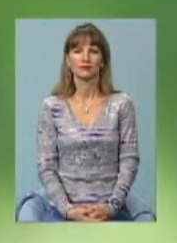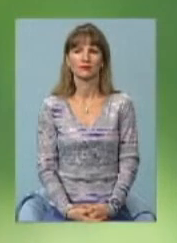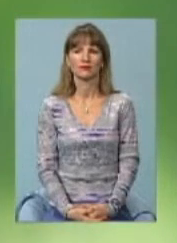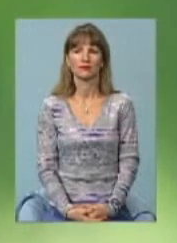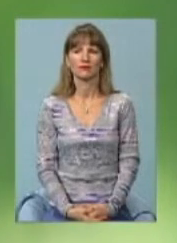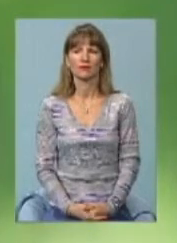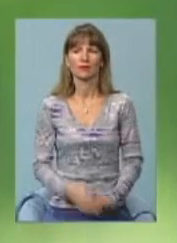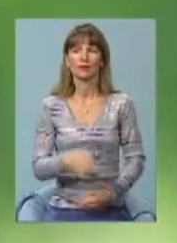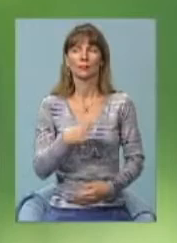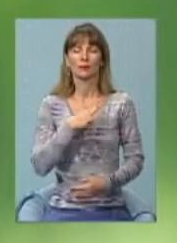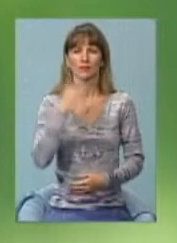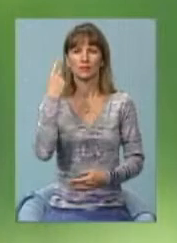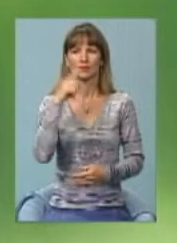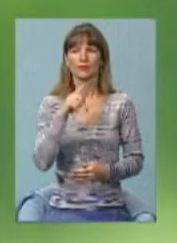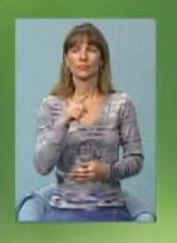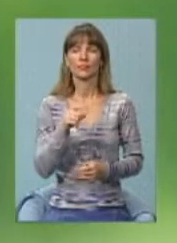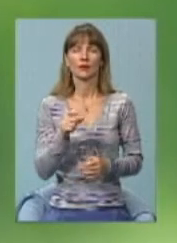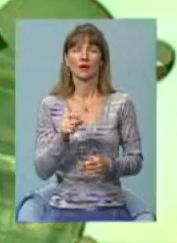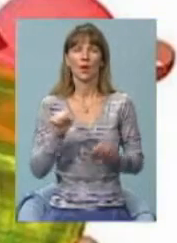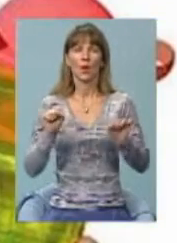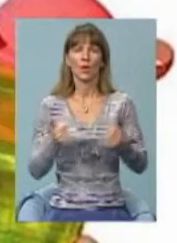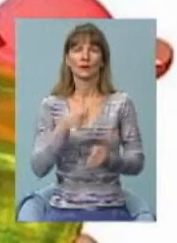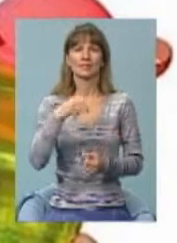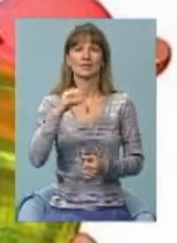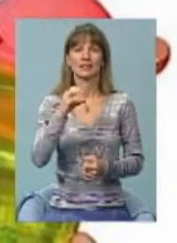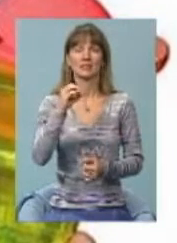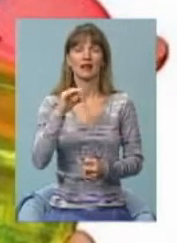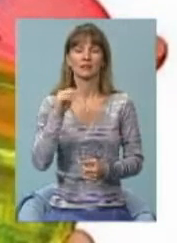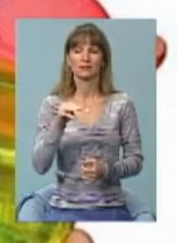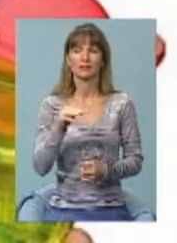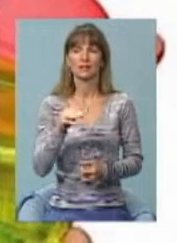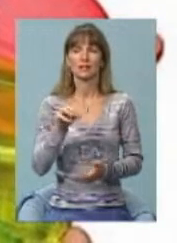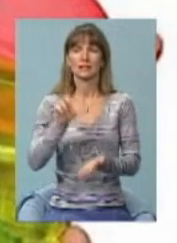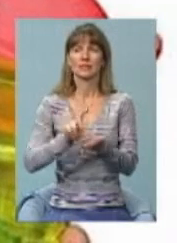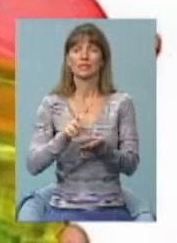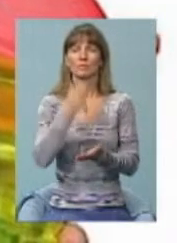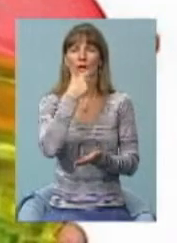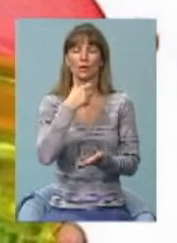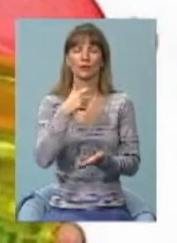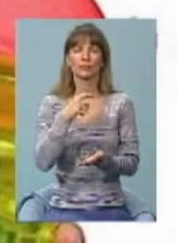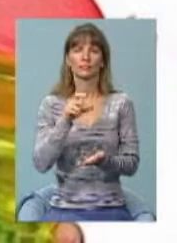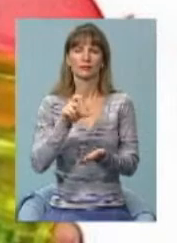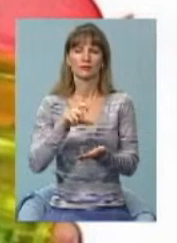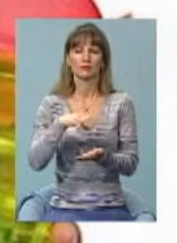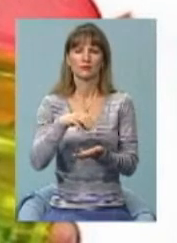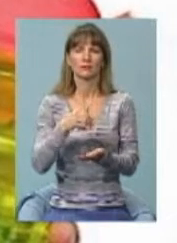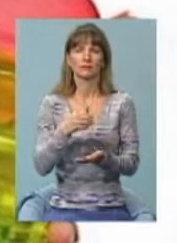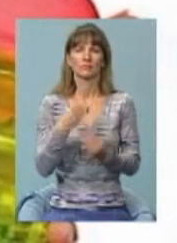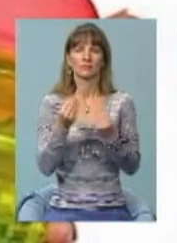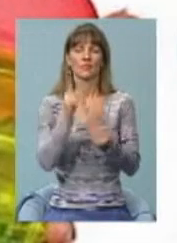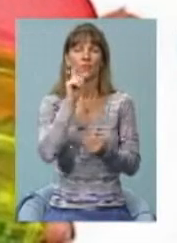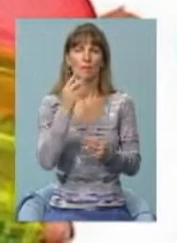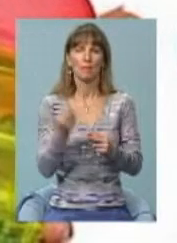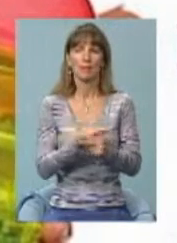Геніальний винахід для лінивих поїдачів холодного десерту. Стаканчик для морозива з моторчиком забезпечить вам ласування десерту без зайвих